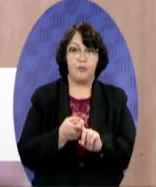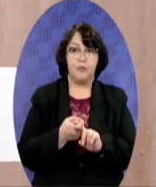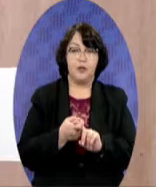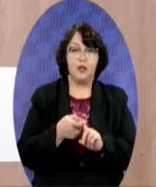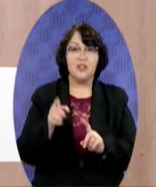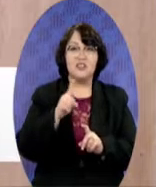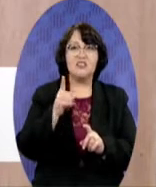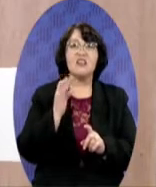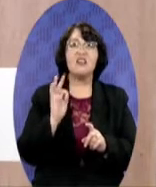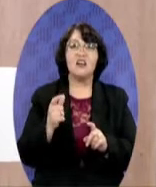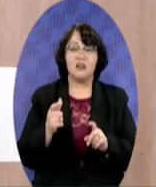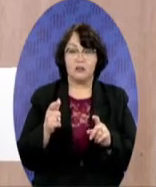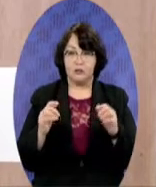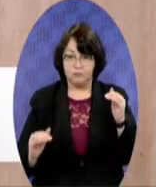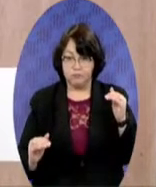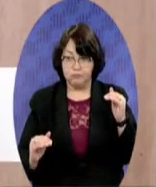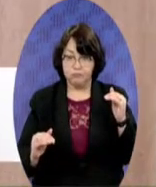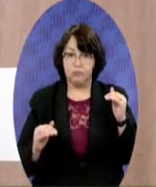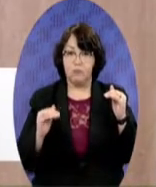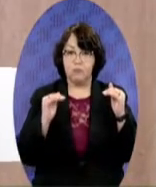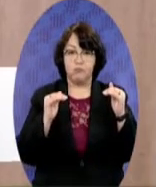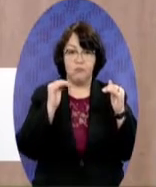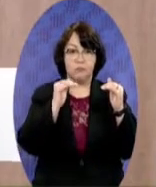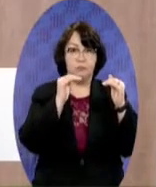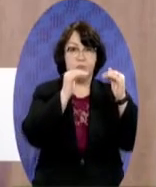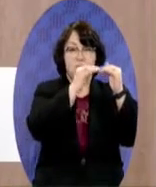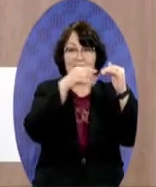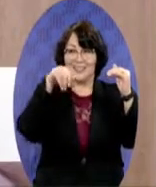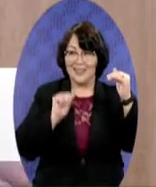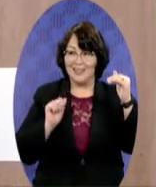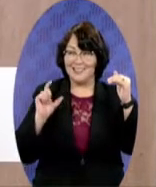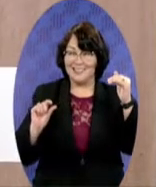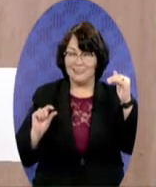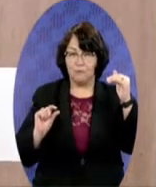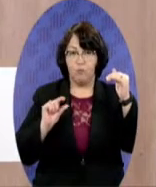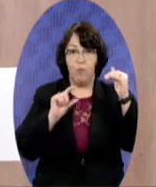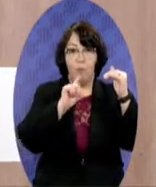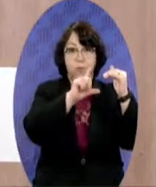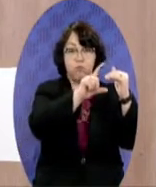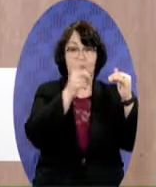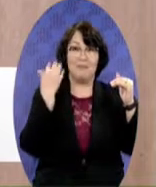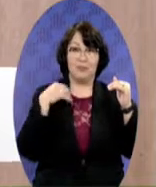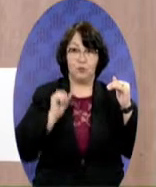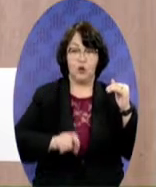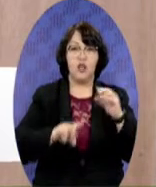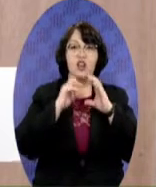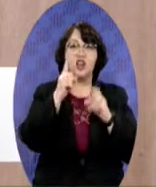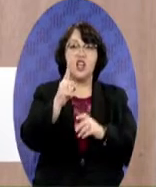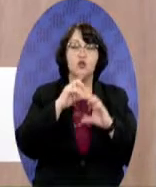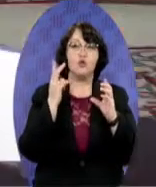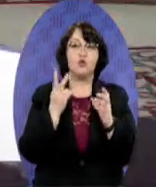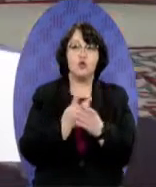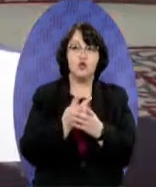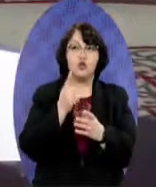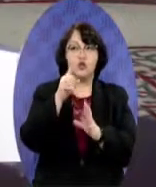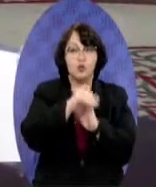тухайн зэрэг дэвийн одоо үнэлгээнүүд бол өөр өөр байдаг байсан бол энэ одоо нэгдсэн нэг журмаар ойлгомжтой илэрхий